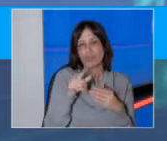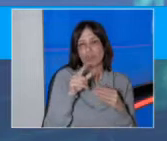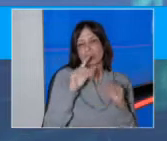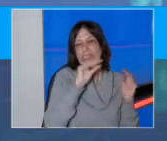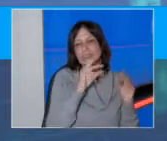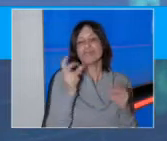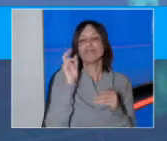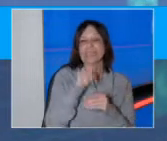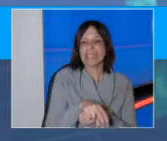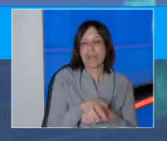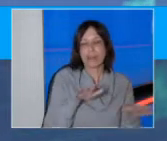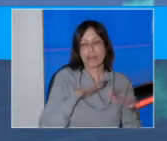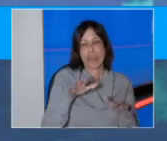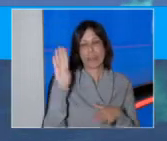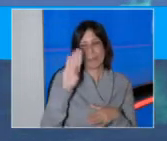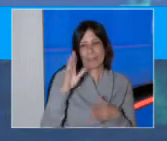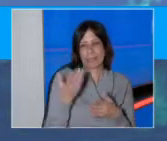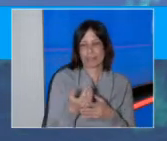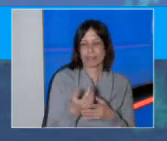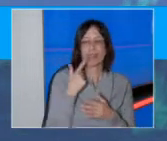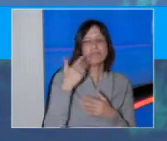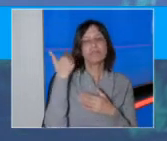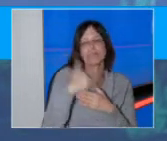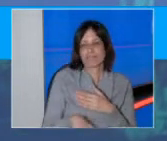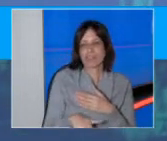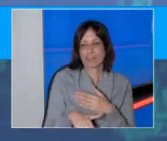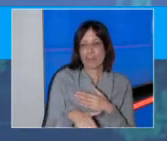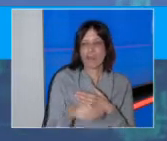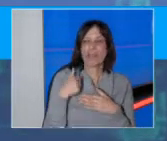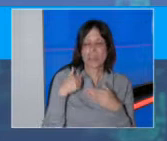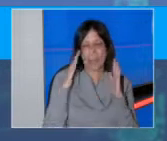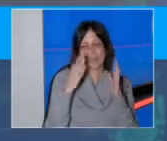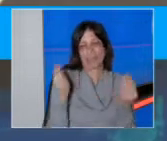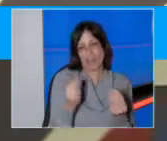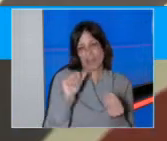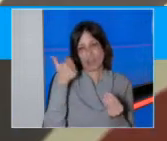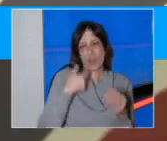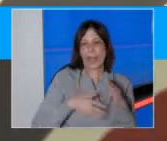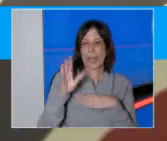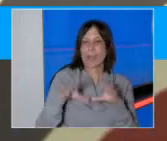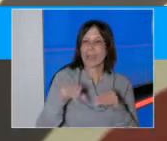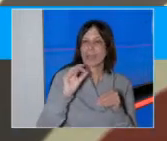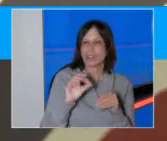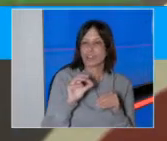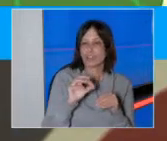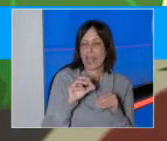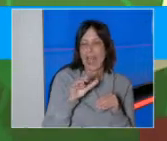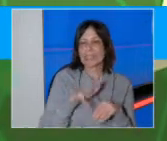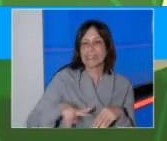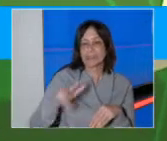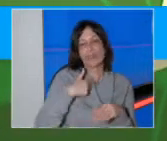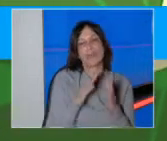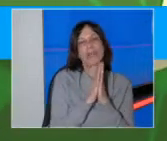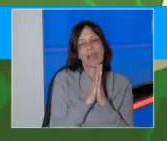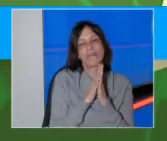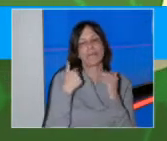נתניהו? תראה, בסופו של דבר אני מאמין, קודם כל אנחנו הולכים לבחירות לציבור. ואני מקווה